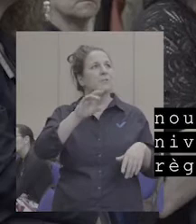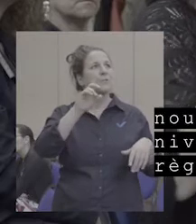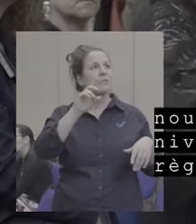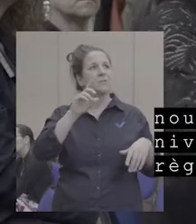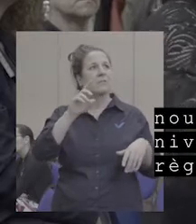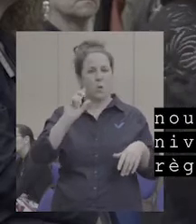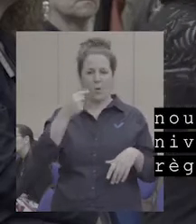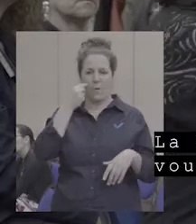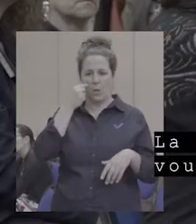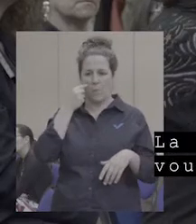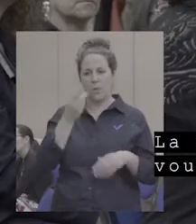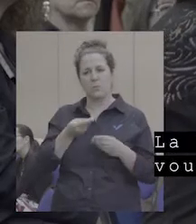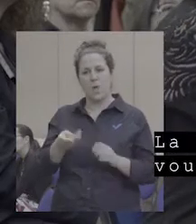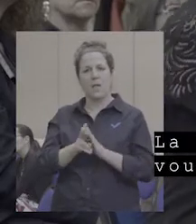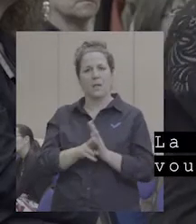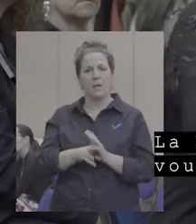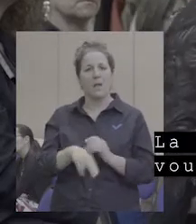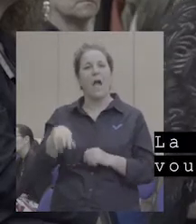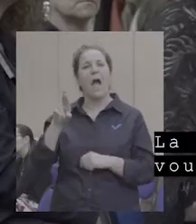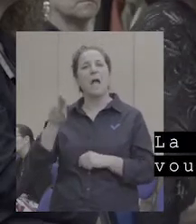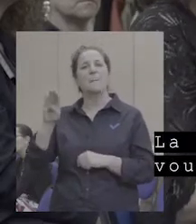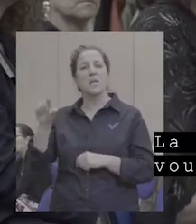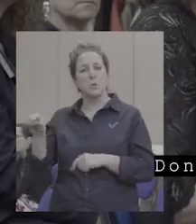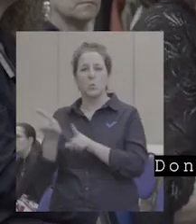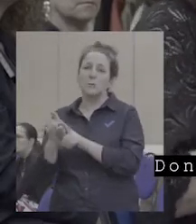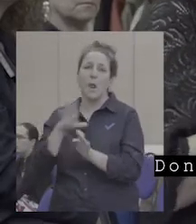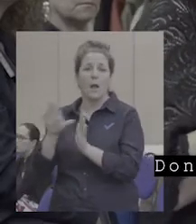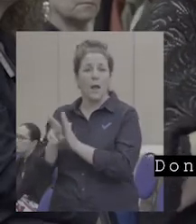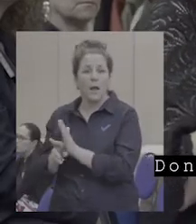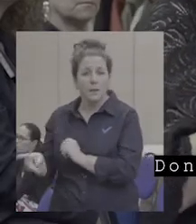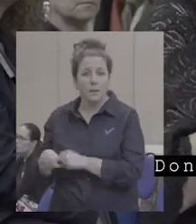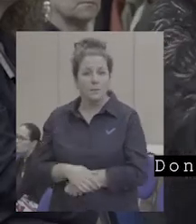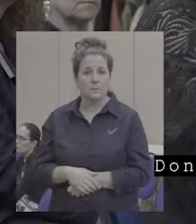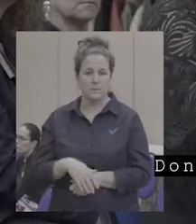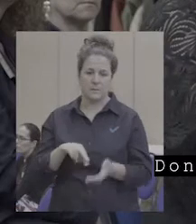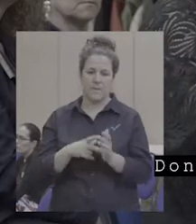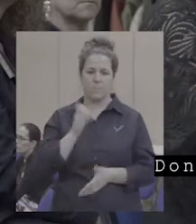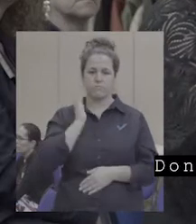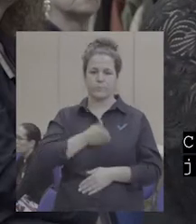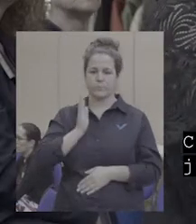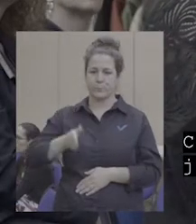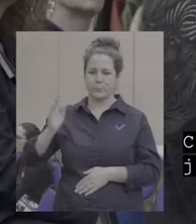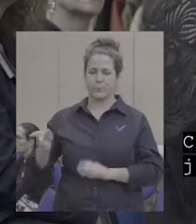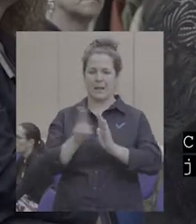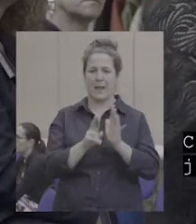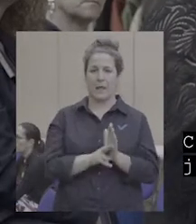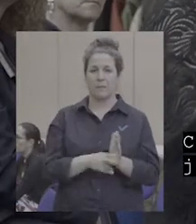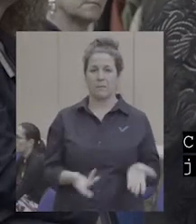gouvernemental, donner des règles. La RBQ fait la même chose, vous connaissez. Donc, on vient mettre des règles. Ces